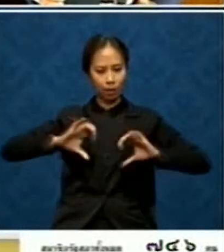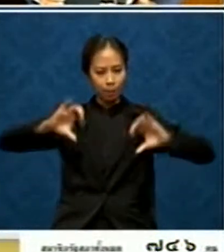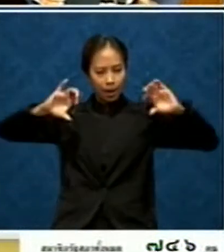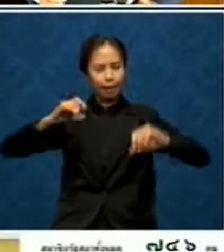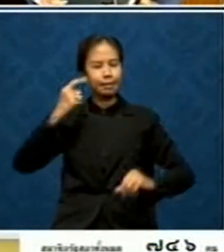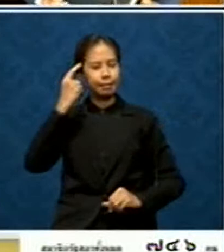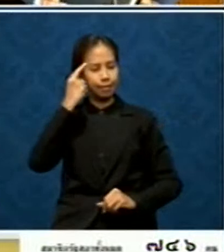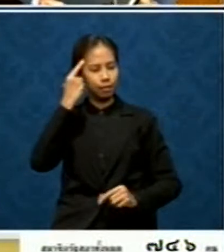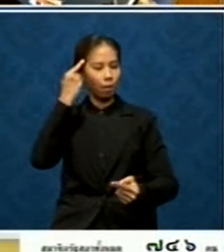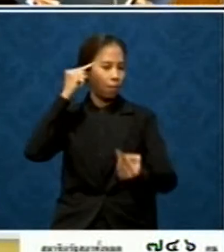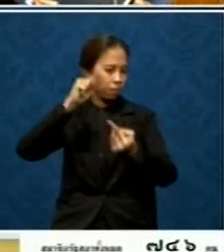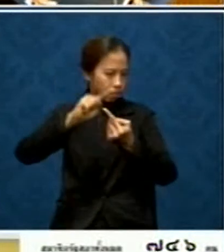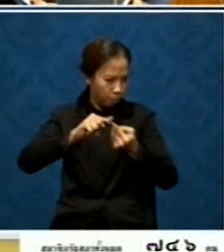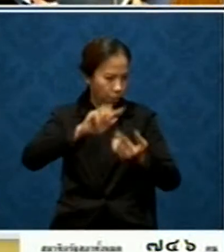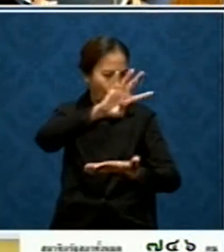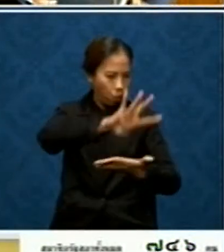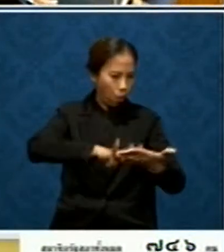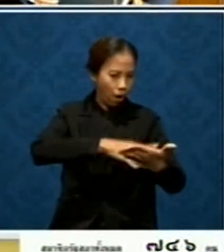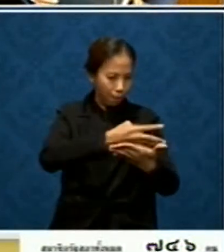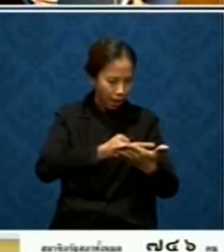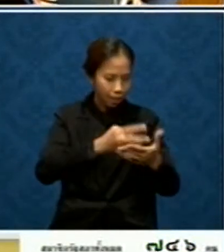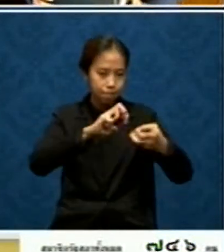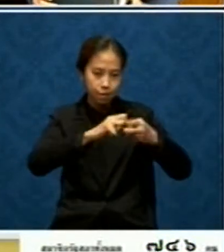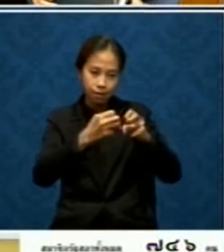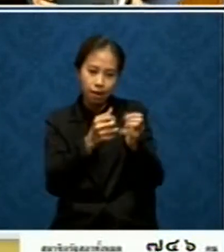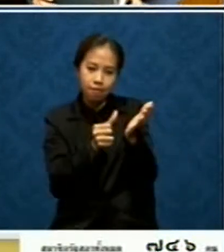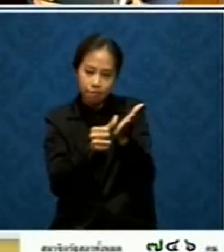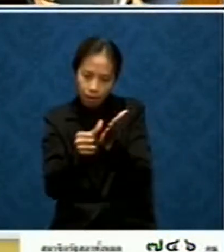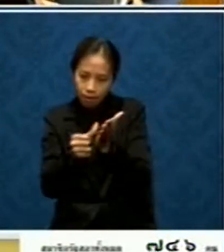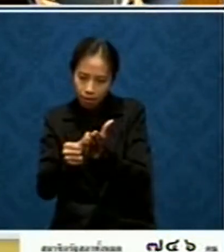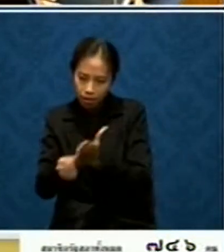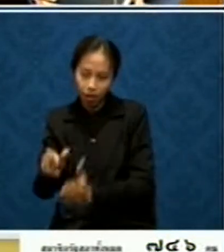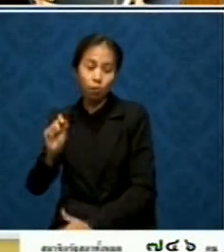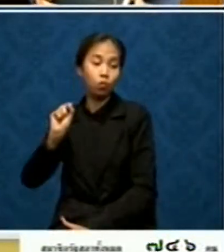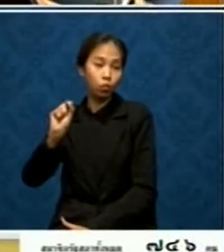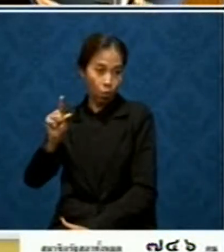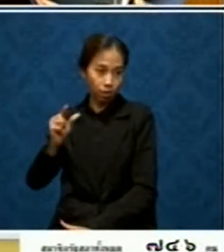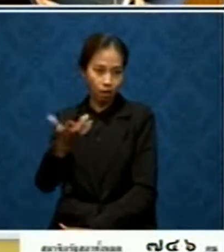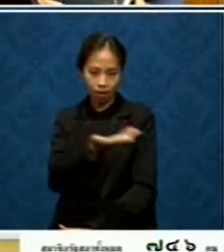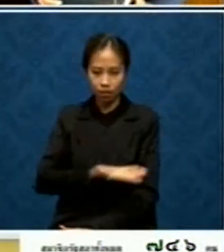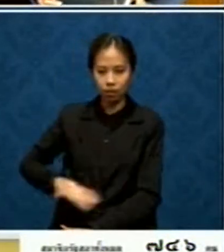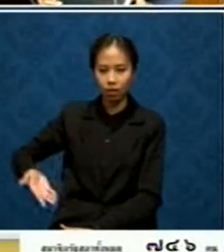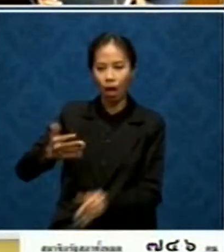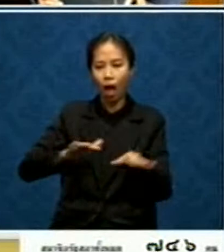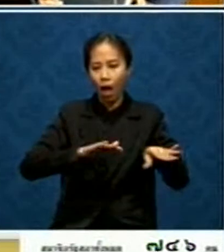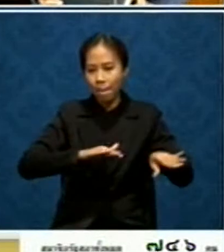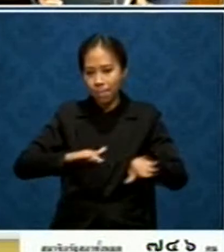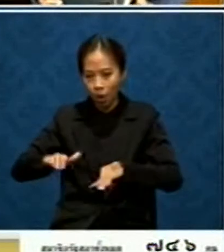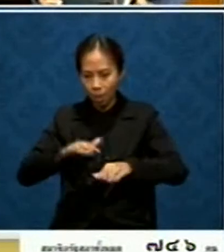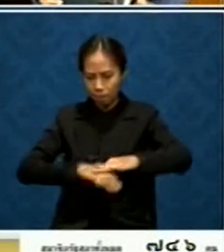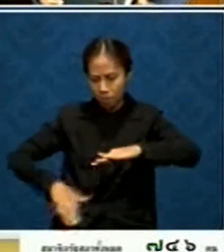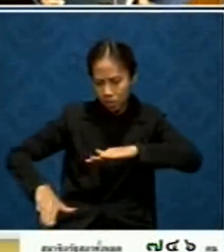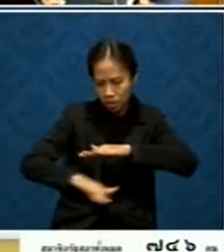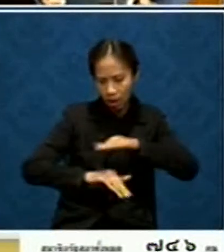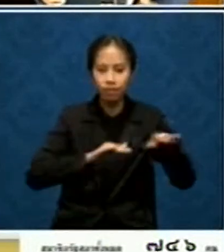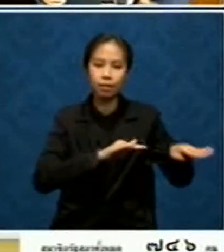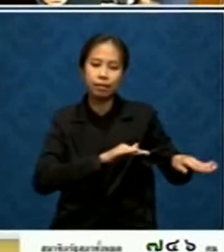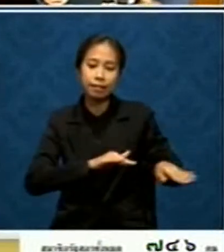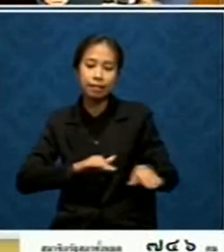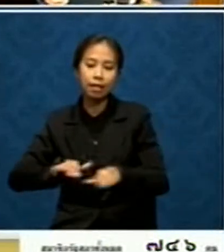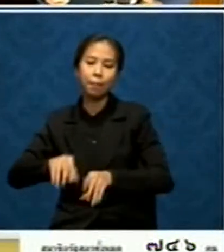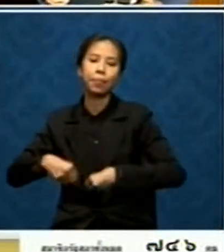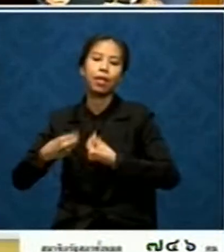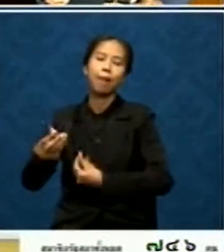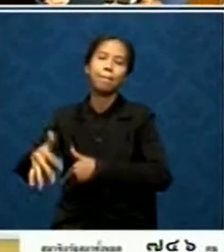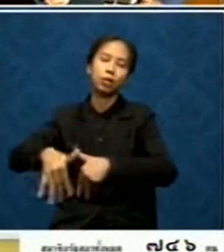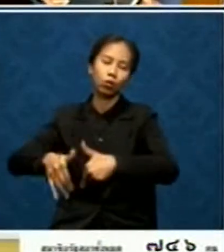จะต้องแก้ไขปัญหาอย่างเร่งด่วนสร้างความพร้อมและวางรากฐานเพื่อสร้างอนาคตที่ดีกว่าให้กับคนไ